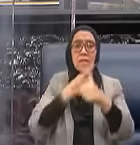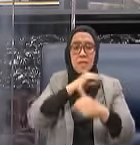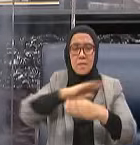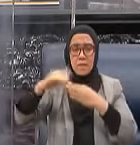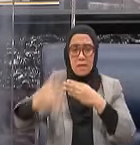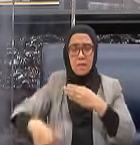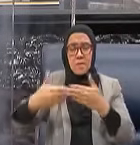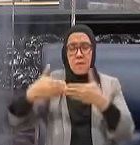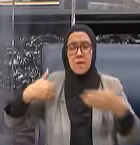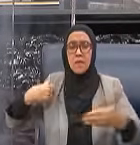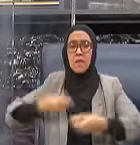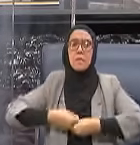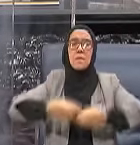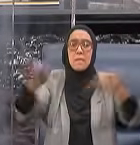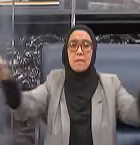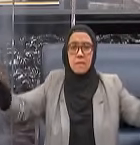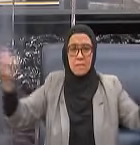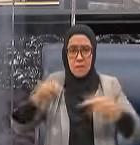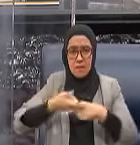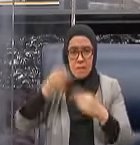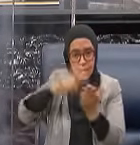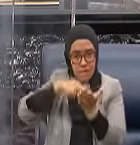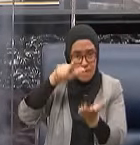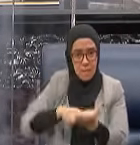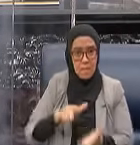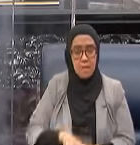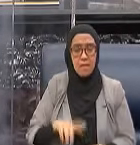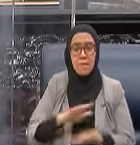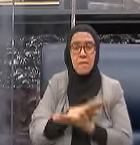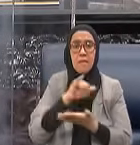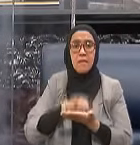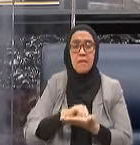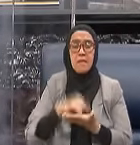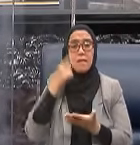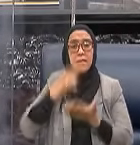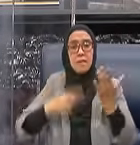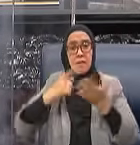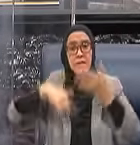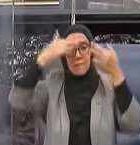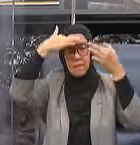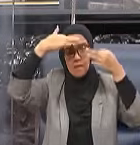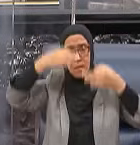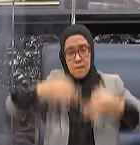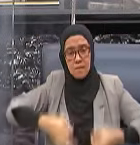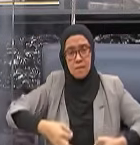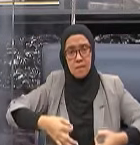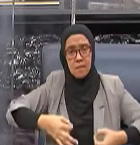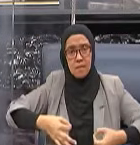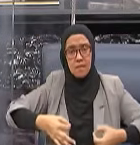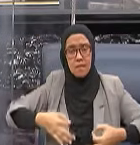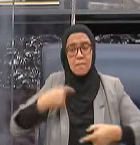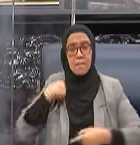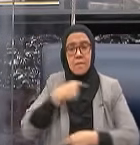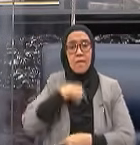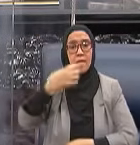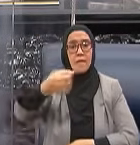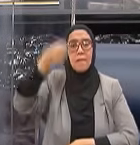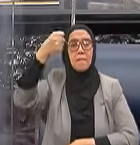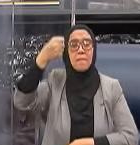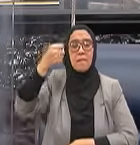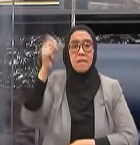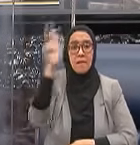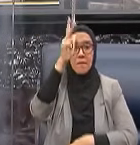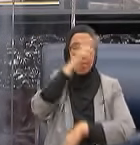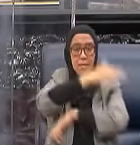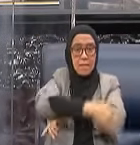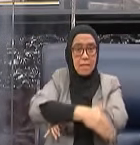sampai sekarang keputusan dan juga apa-apa putusan kita Twitter bekal kepada kerja